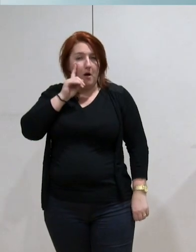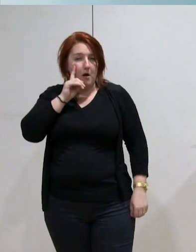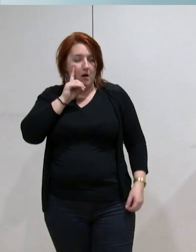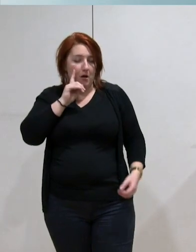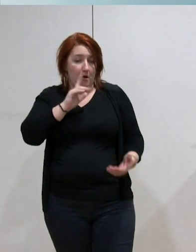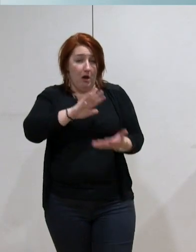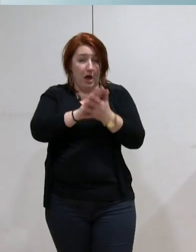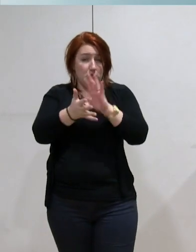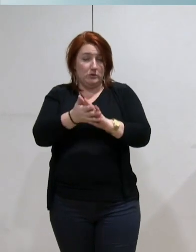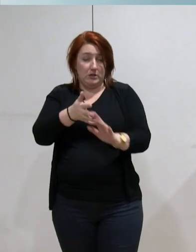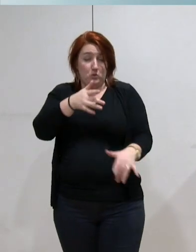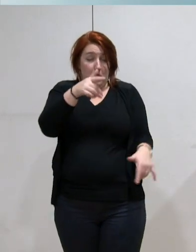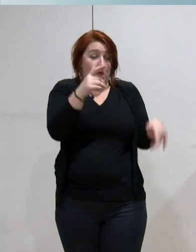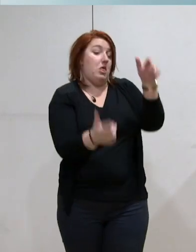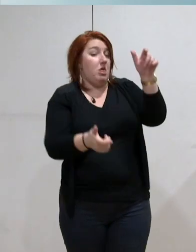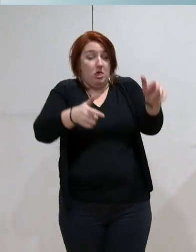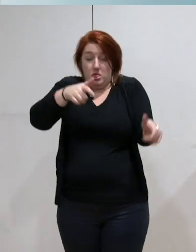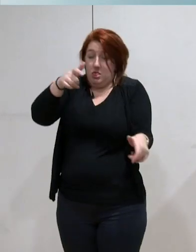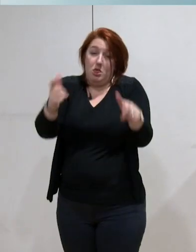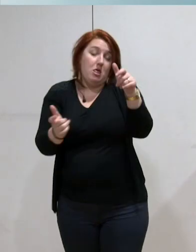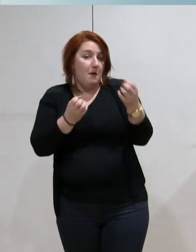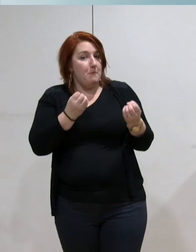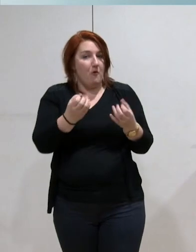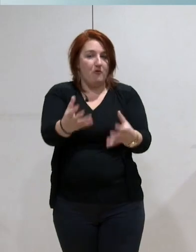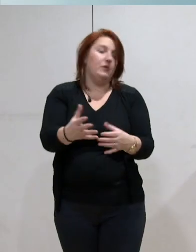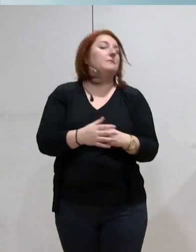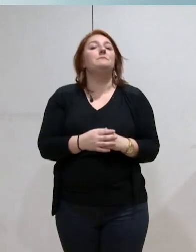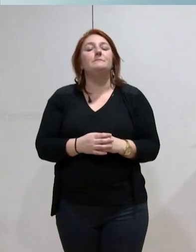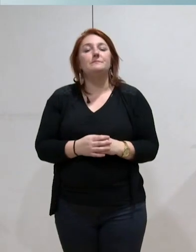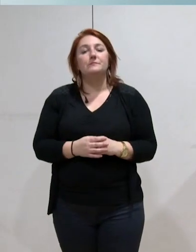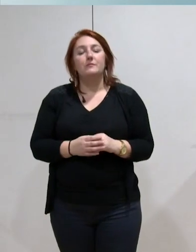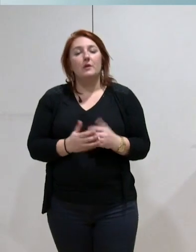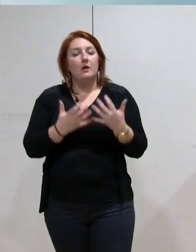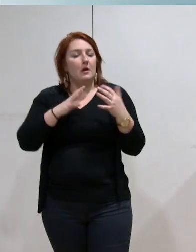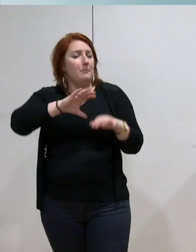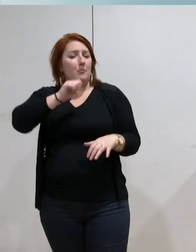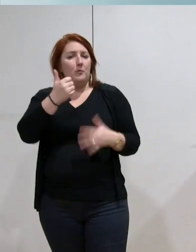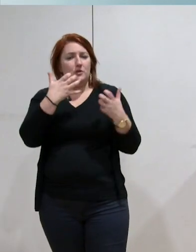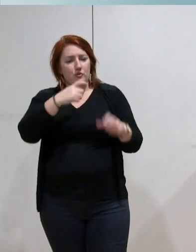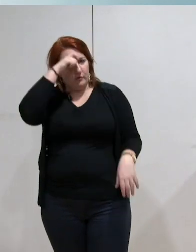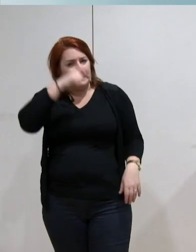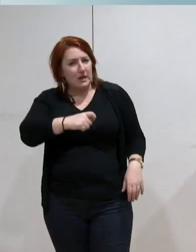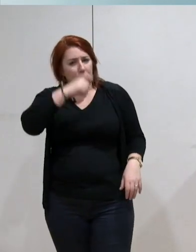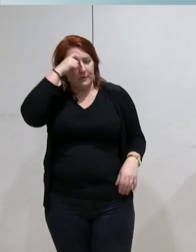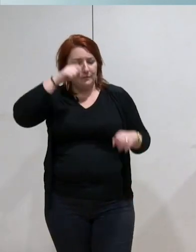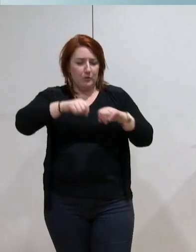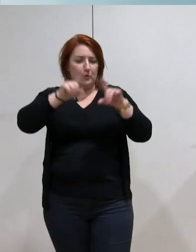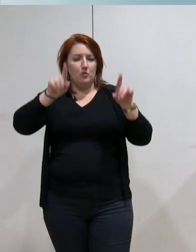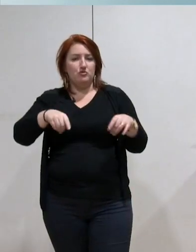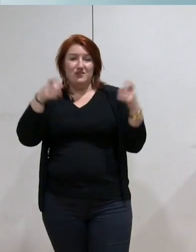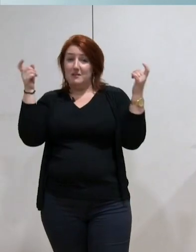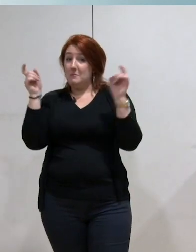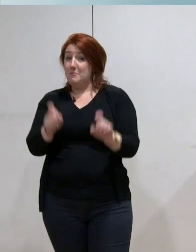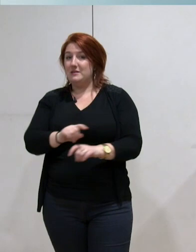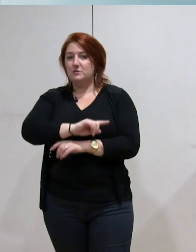nombre d'associations et nous allons en parler je voudrais d'abord saluer le fait que ce budget n'est pas été baissé par rapport à